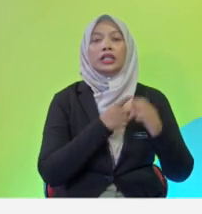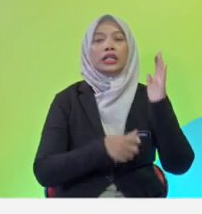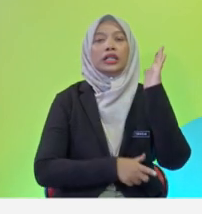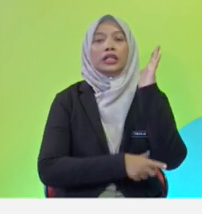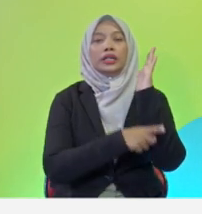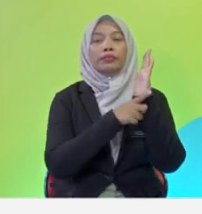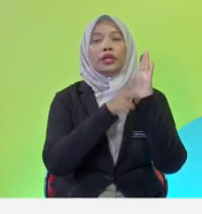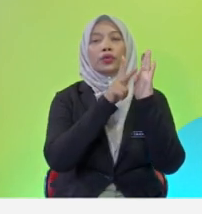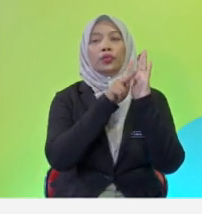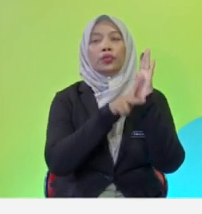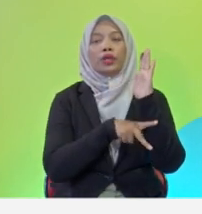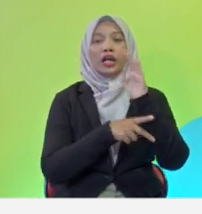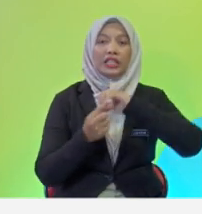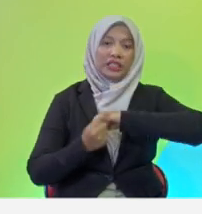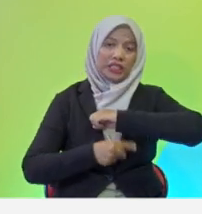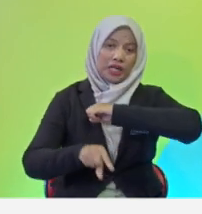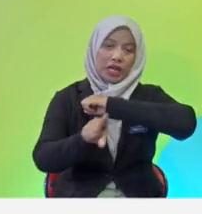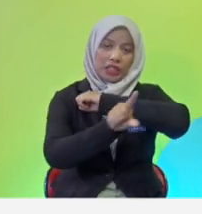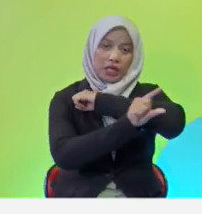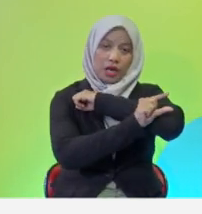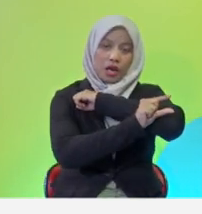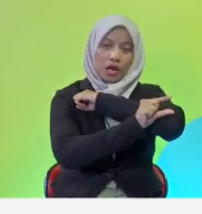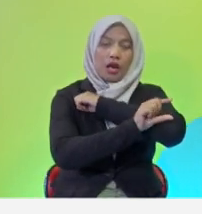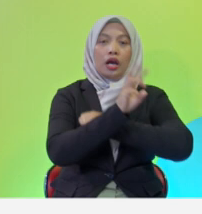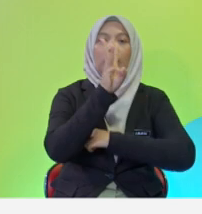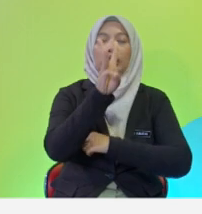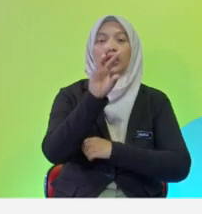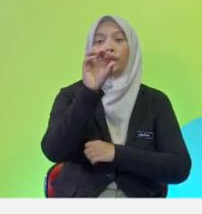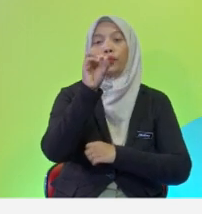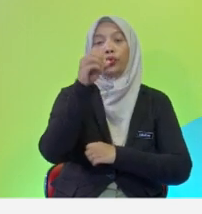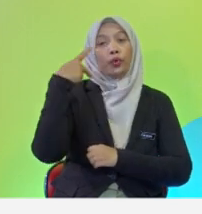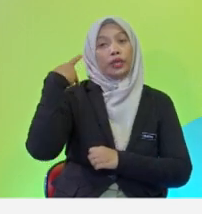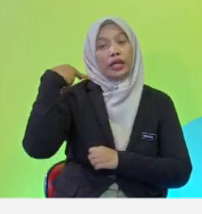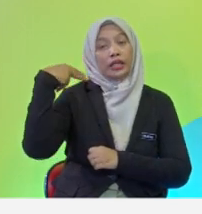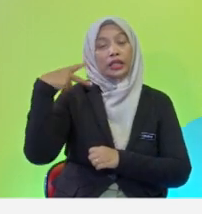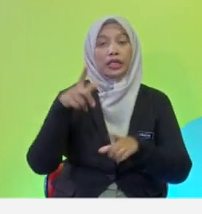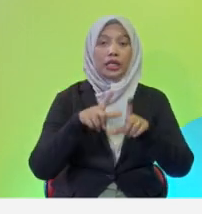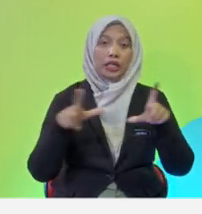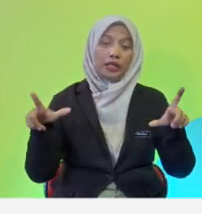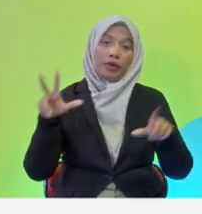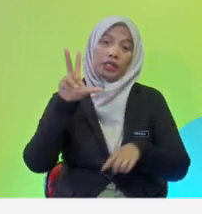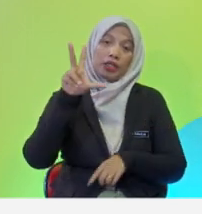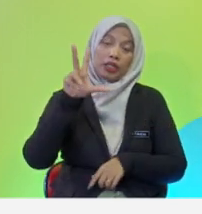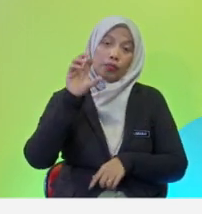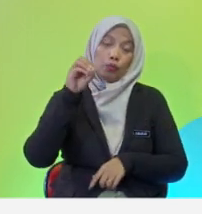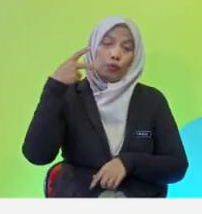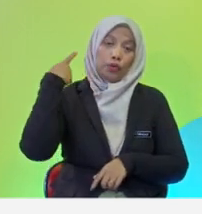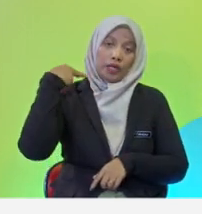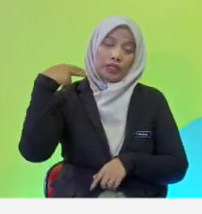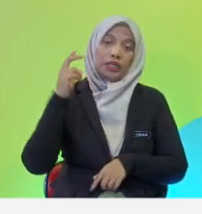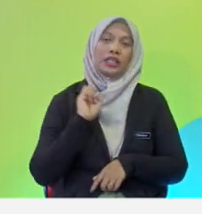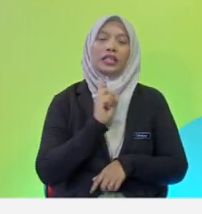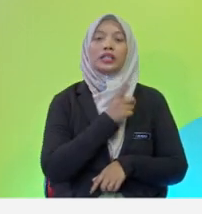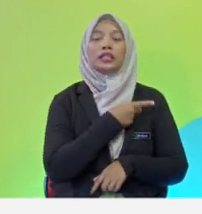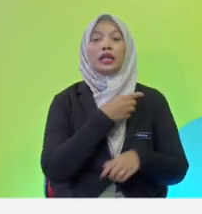lebih kurang pembukaan gelanggangnya 60 kaki lebar 30 kaki. Jadi